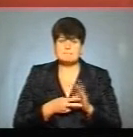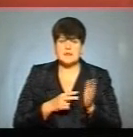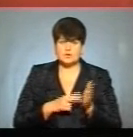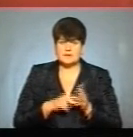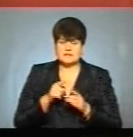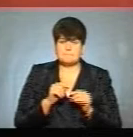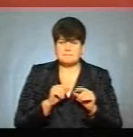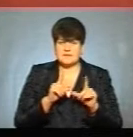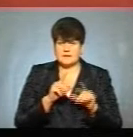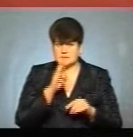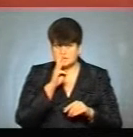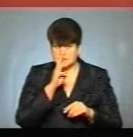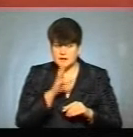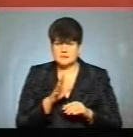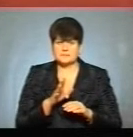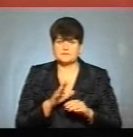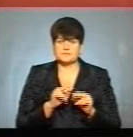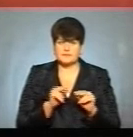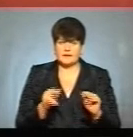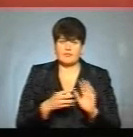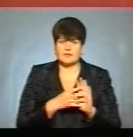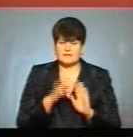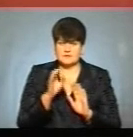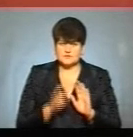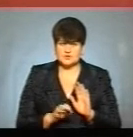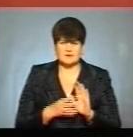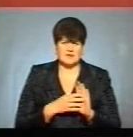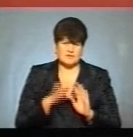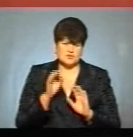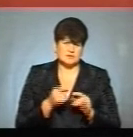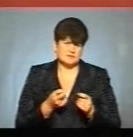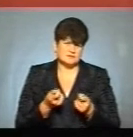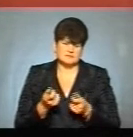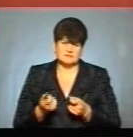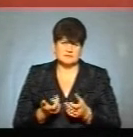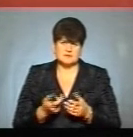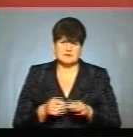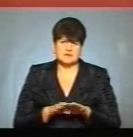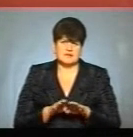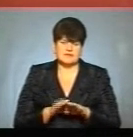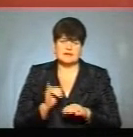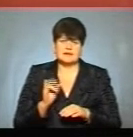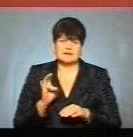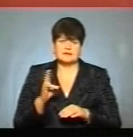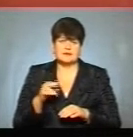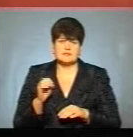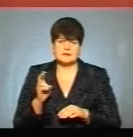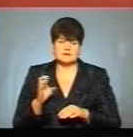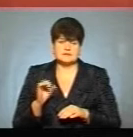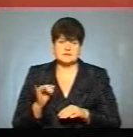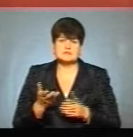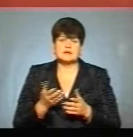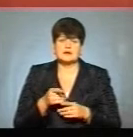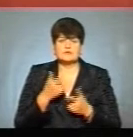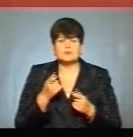Планувалося там підняти зарплату освітянам на 9%. Приблизно 9% небагато, це майже на рівні індексації. Яка у